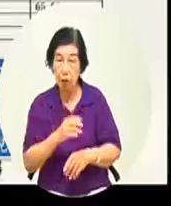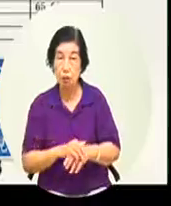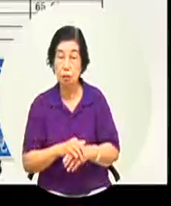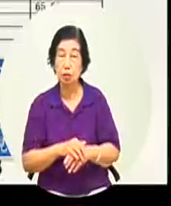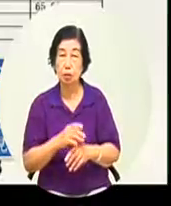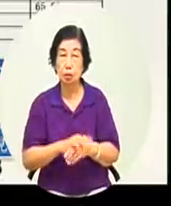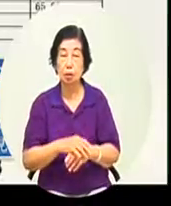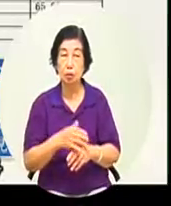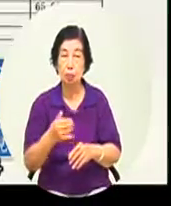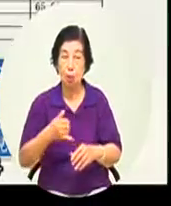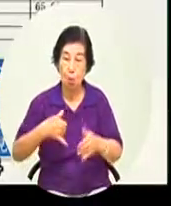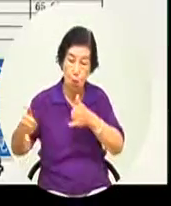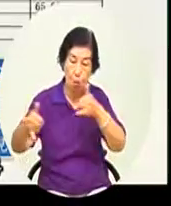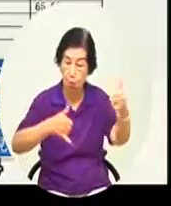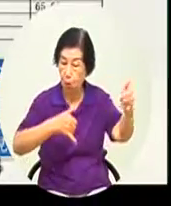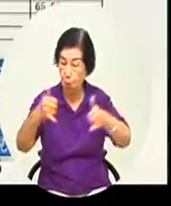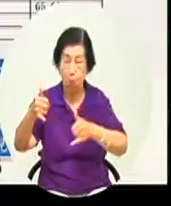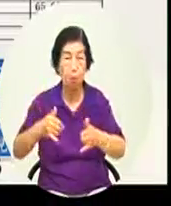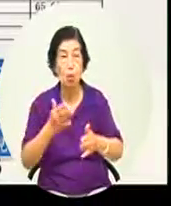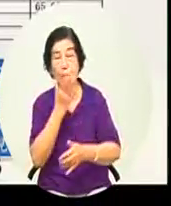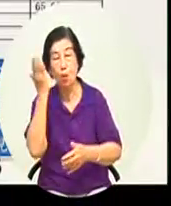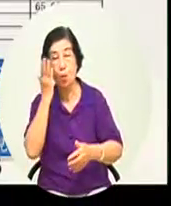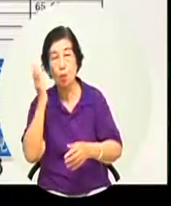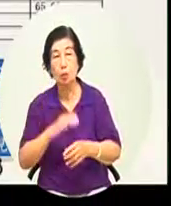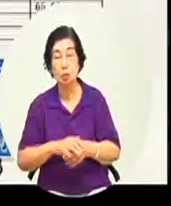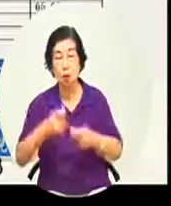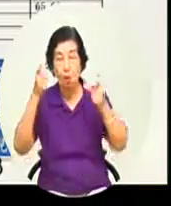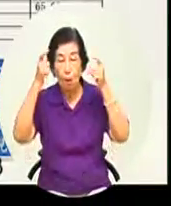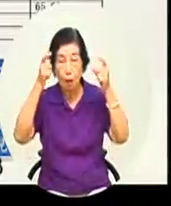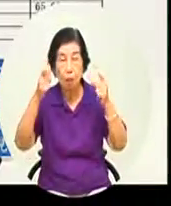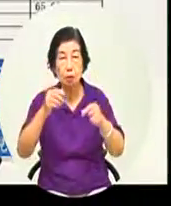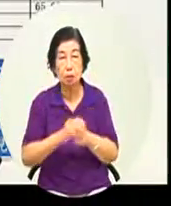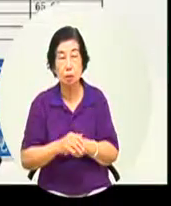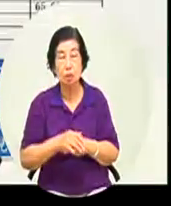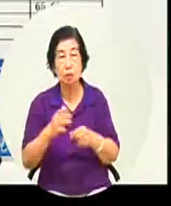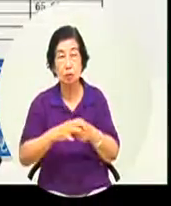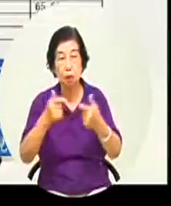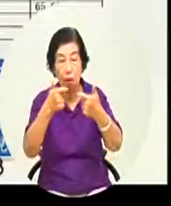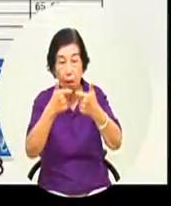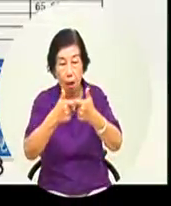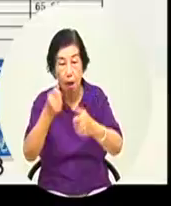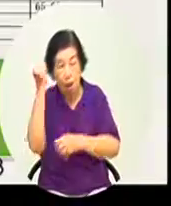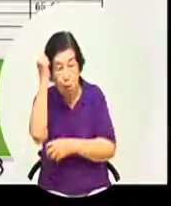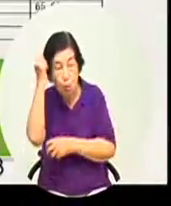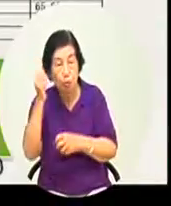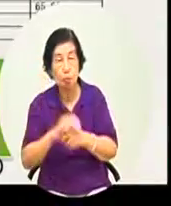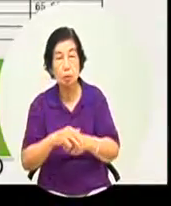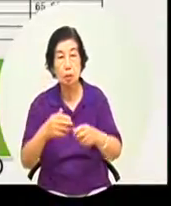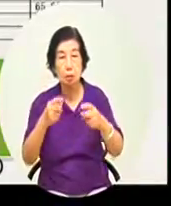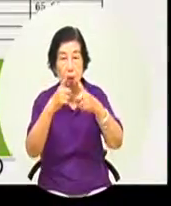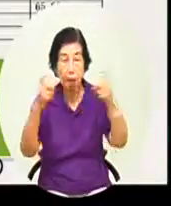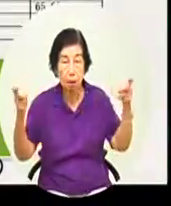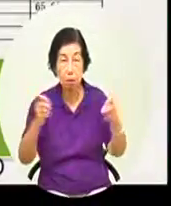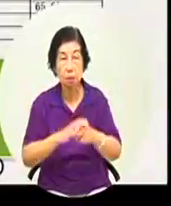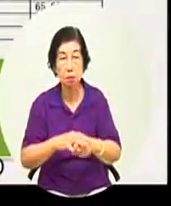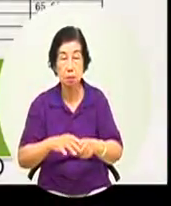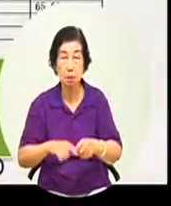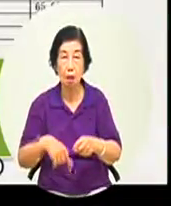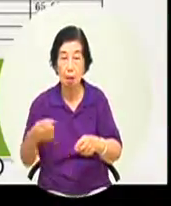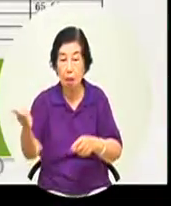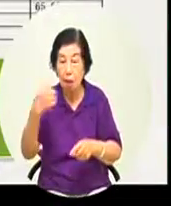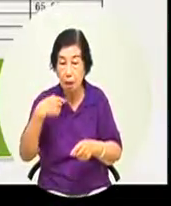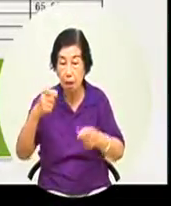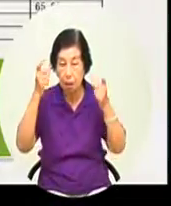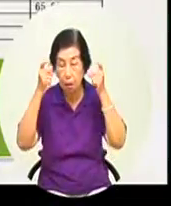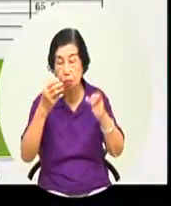来高雄？高雄不是宜居城市，高雄也有很多好玩的点啊，想怎么不来？到底是出在哪里？那陆